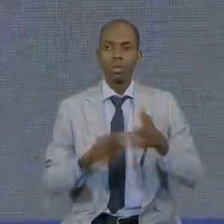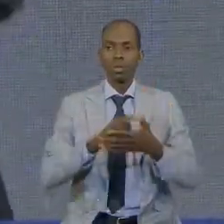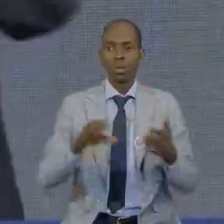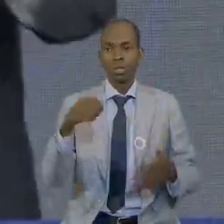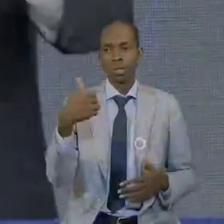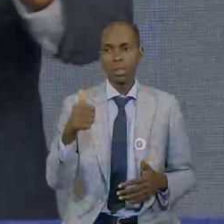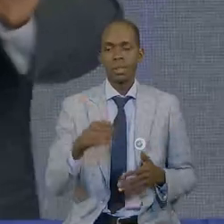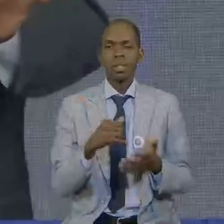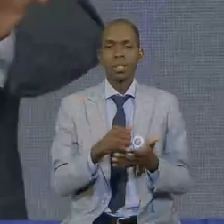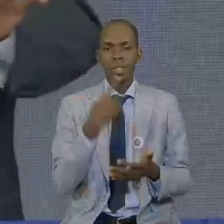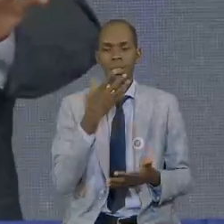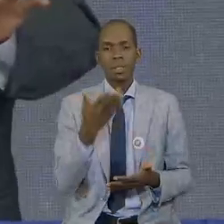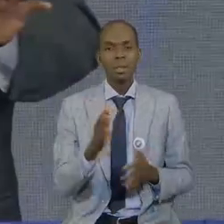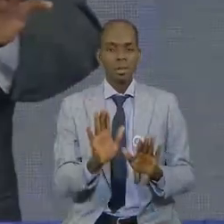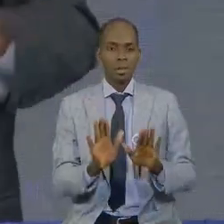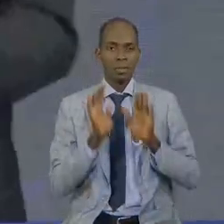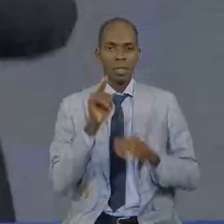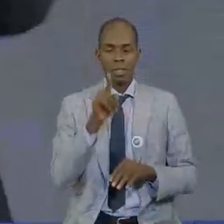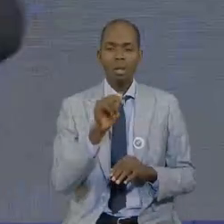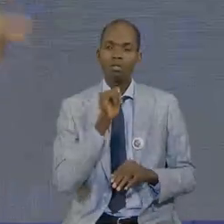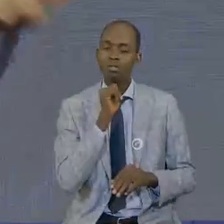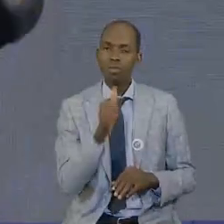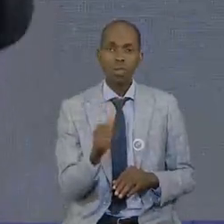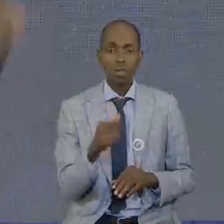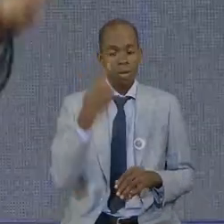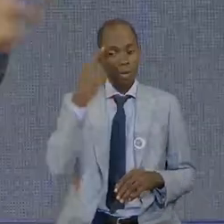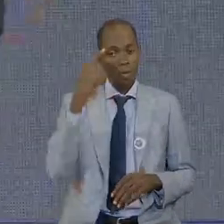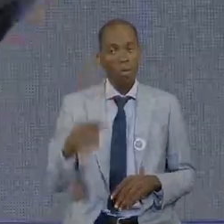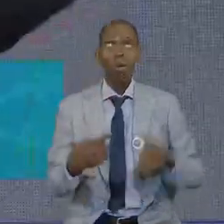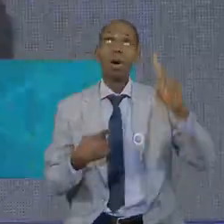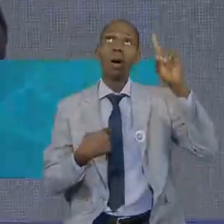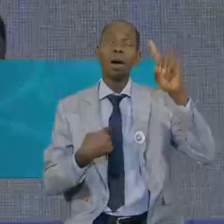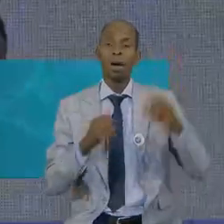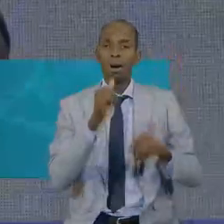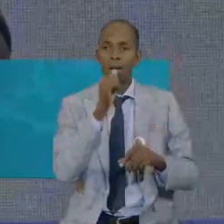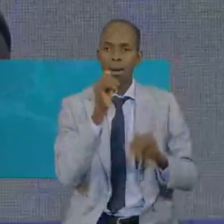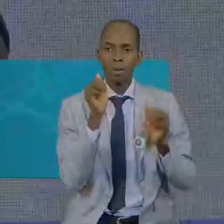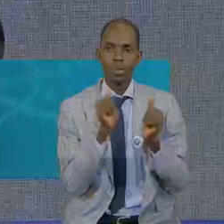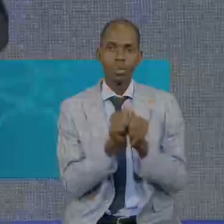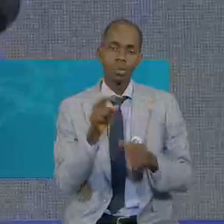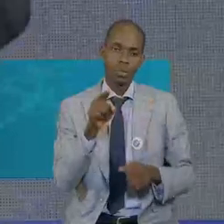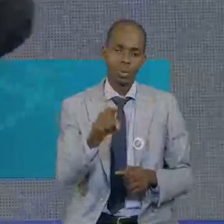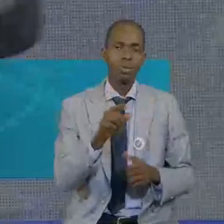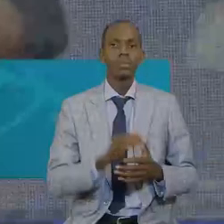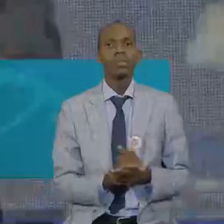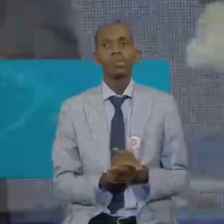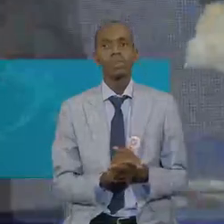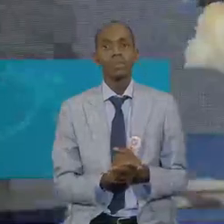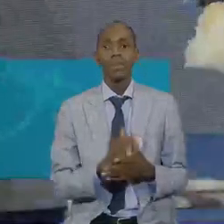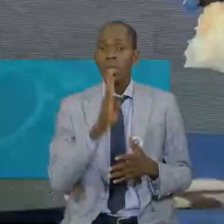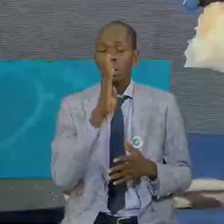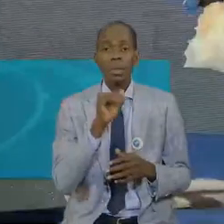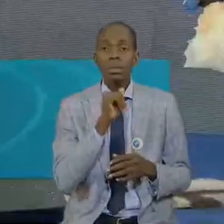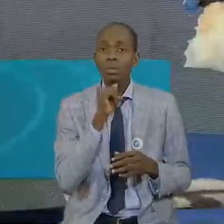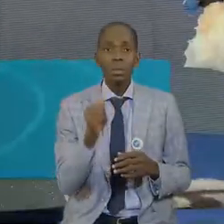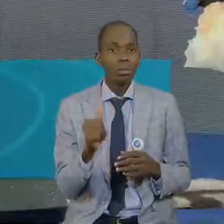10. Fear thou not. Il dit ne crains rien. For I am with thee. Car je suis avec toi. Be not dismayed.